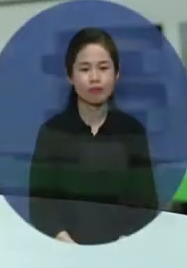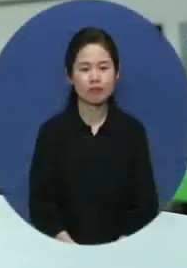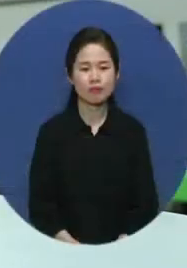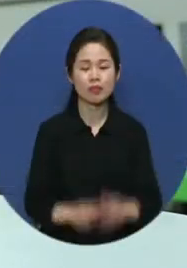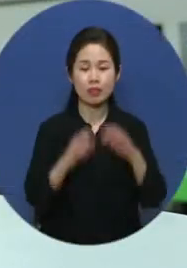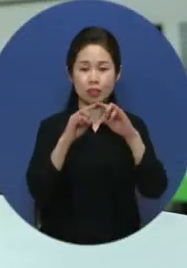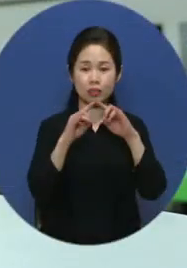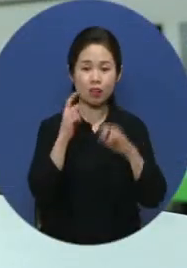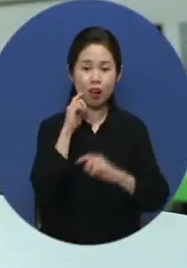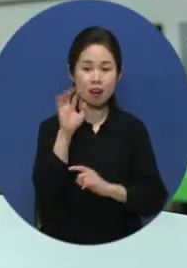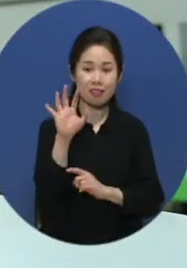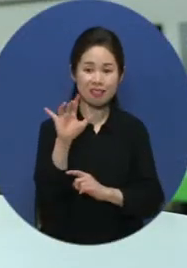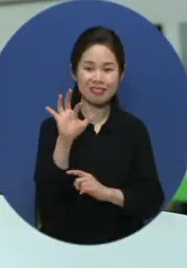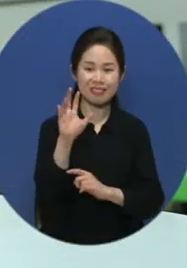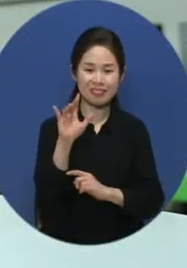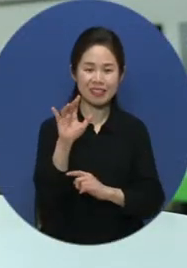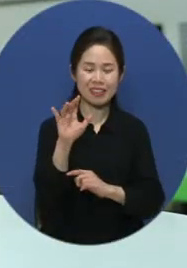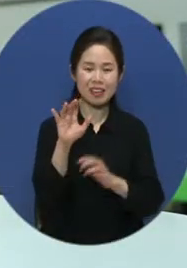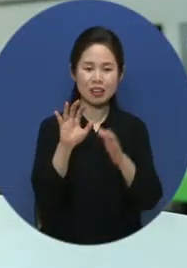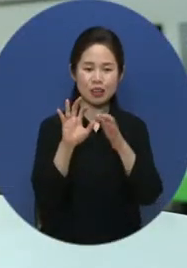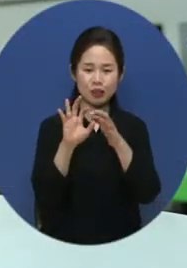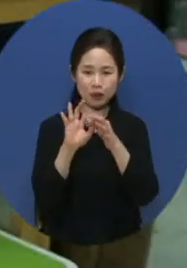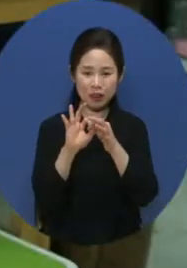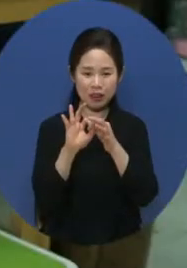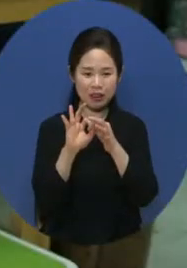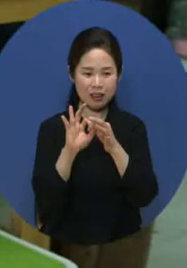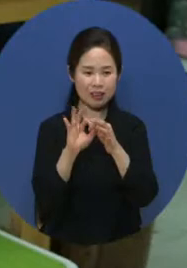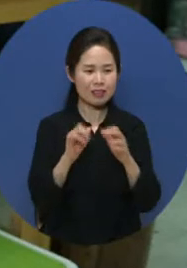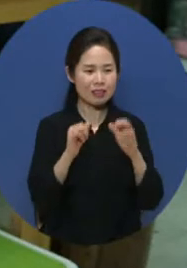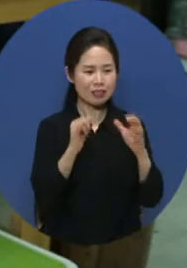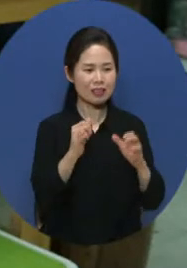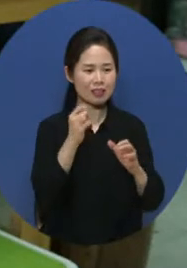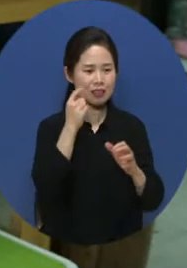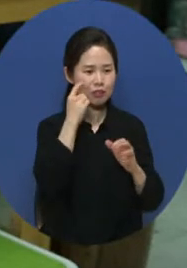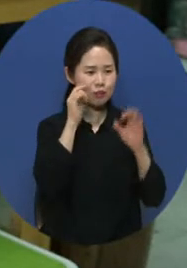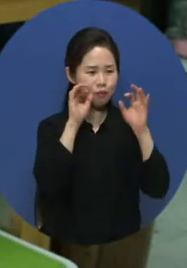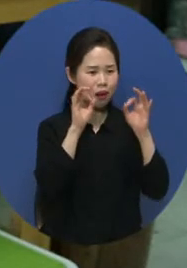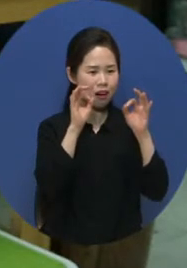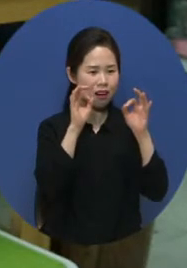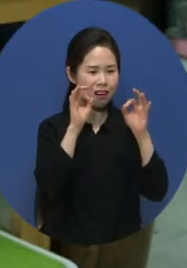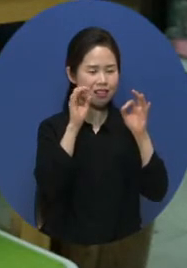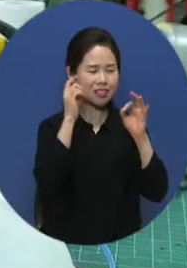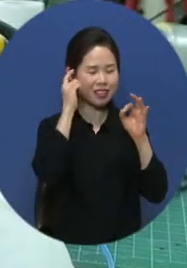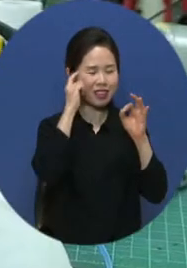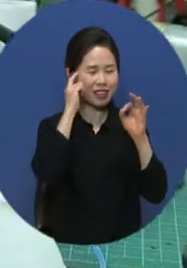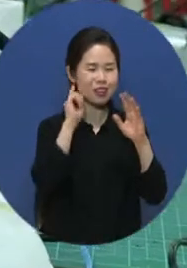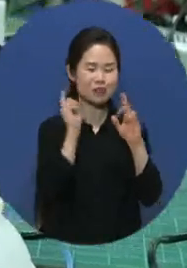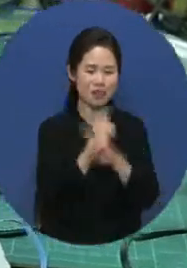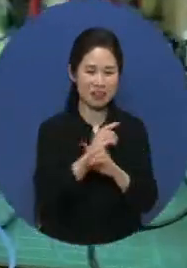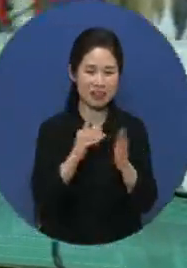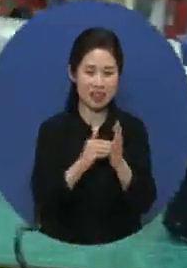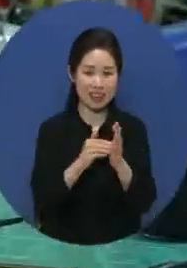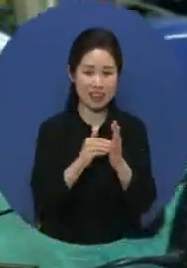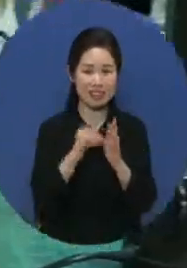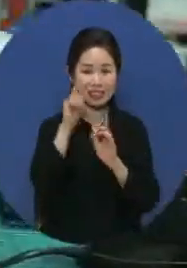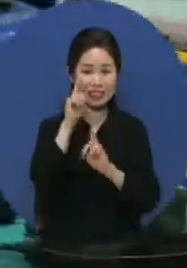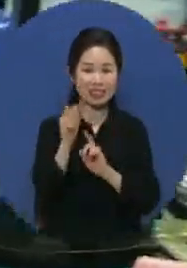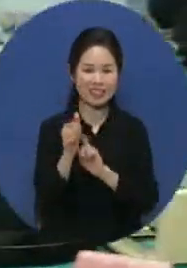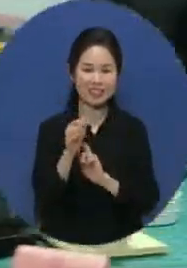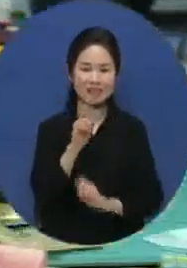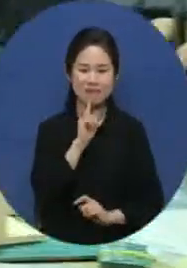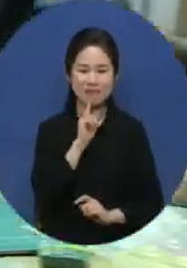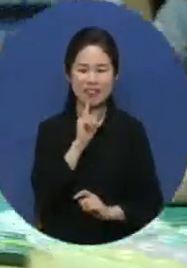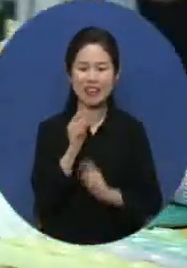전자의술을 통해 세상을 보는 눈이 바뀌었다는 이상호 대표. 그리고 그런 그가 만들어 나가는